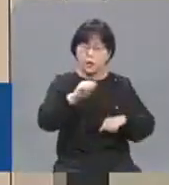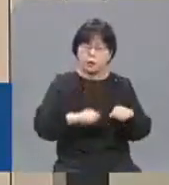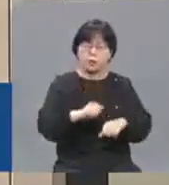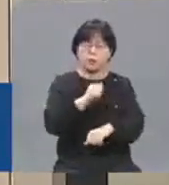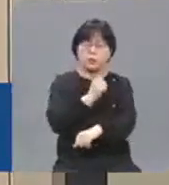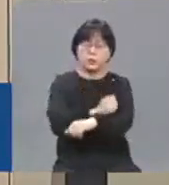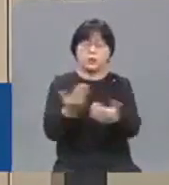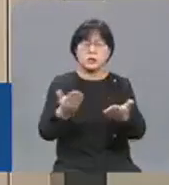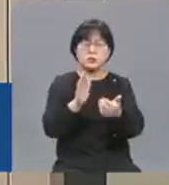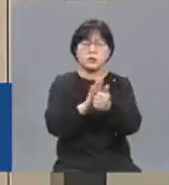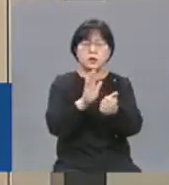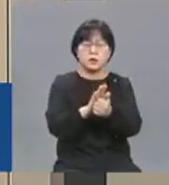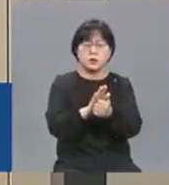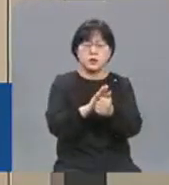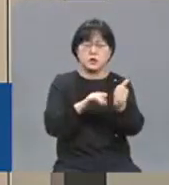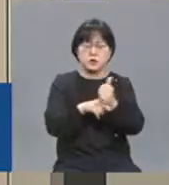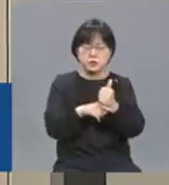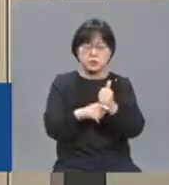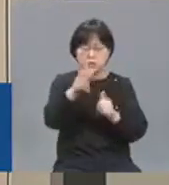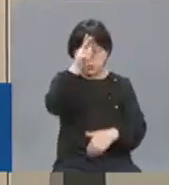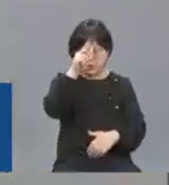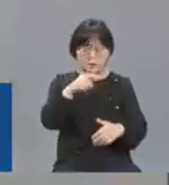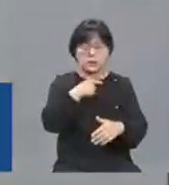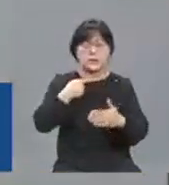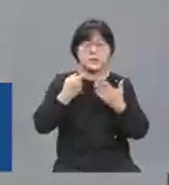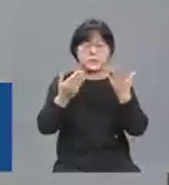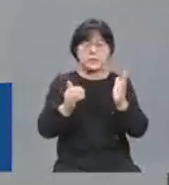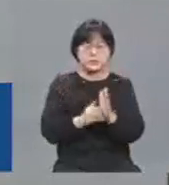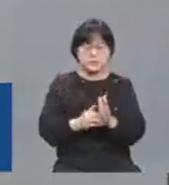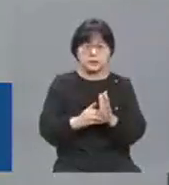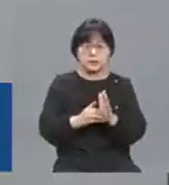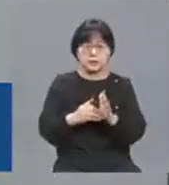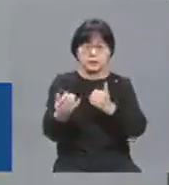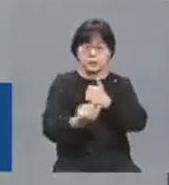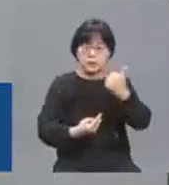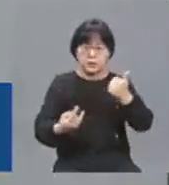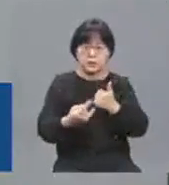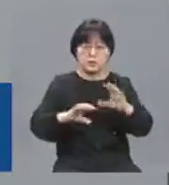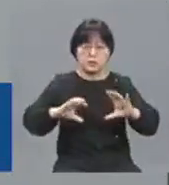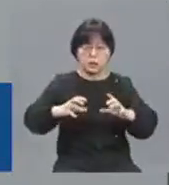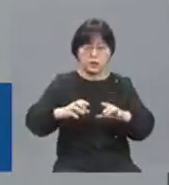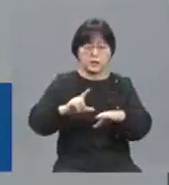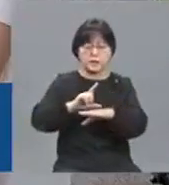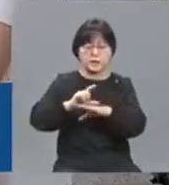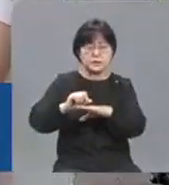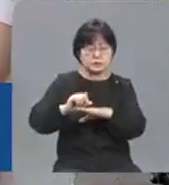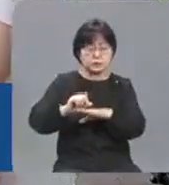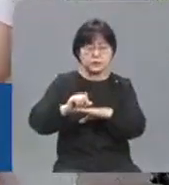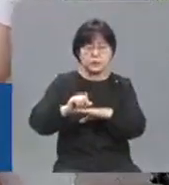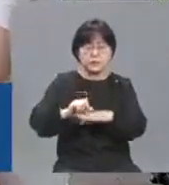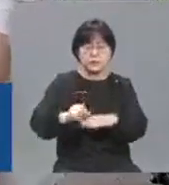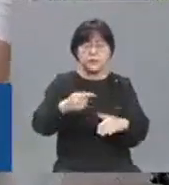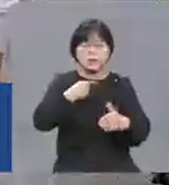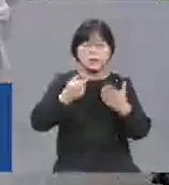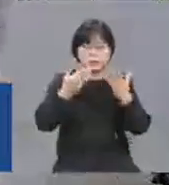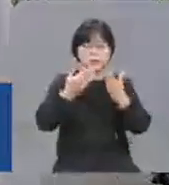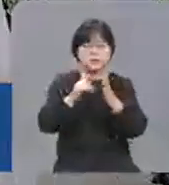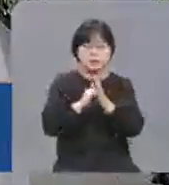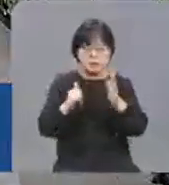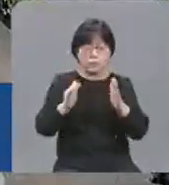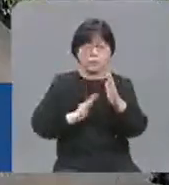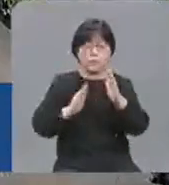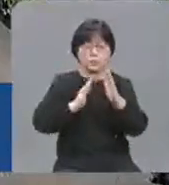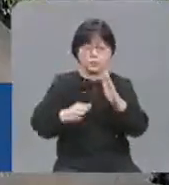혐의가 있다는 이유로 경찰에 희생된 것으로 확인했습니다 위원회는 또 국가와 지방 자치 단체 희생자와 유족에 대한